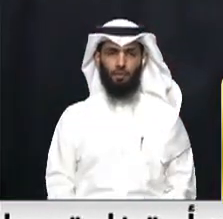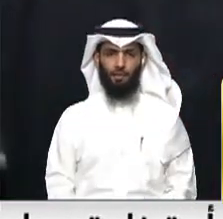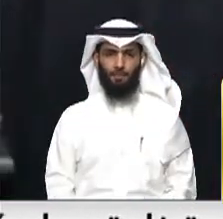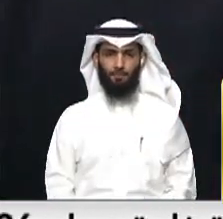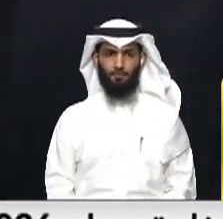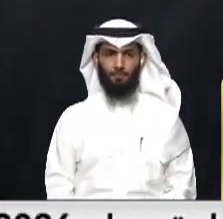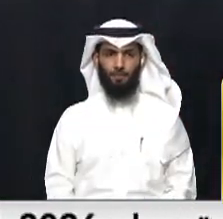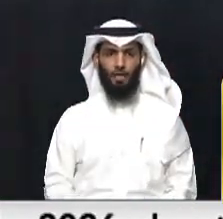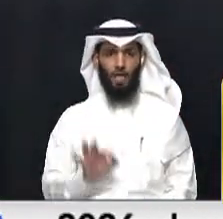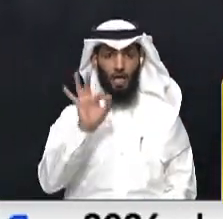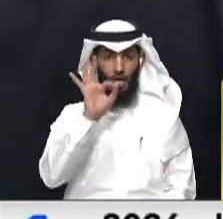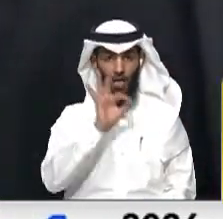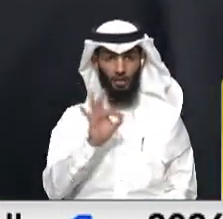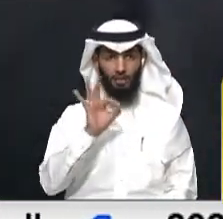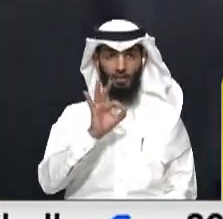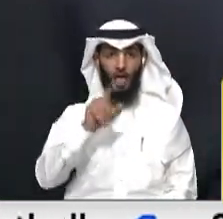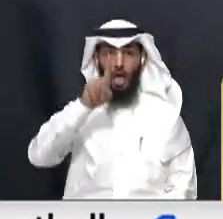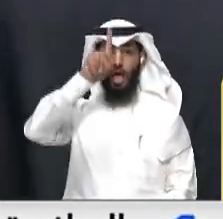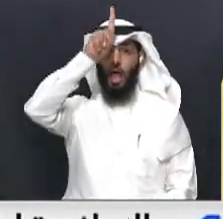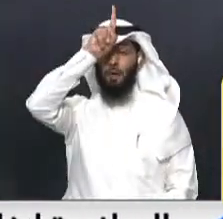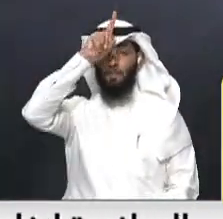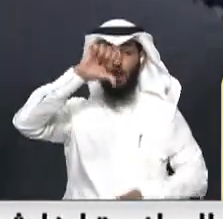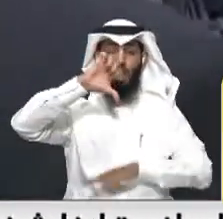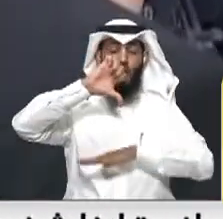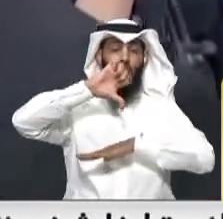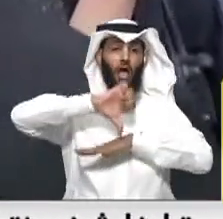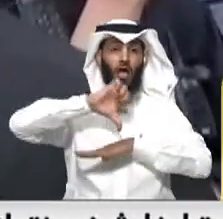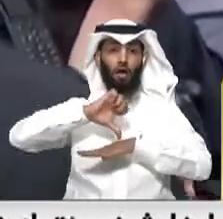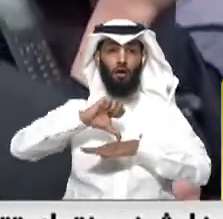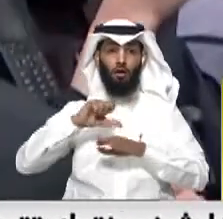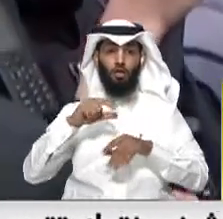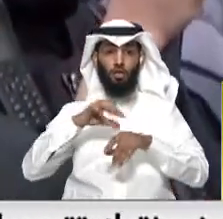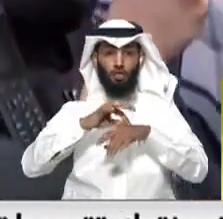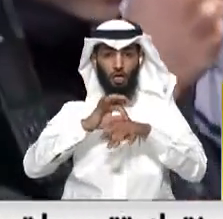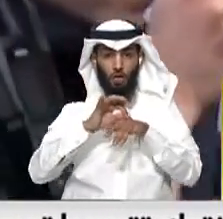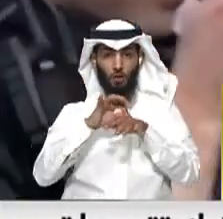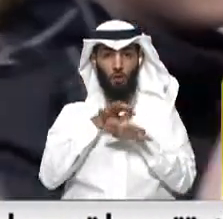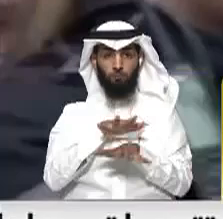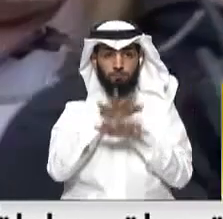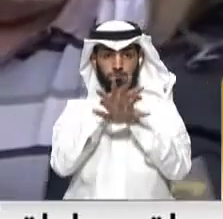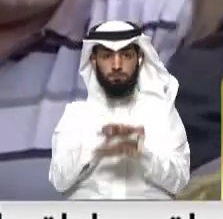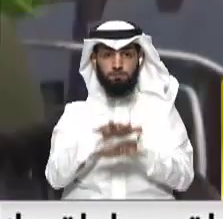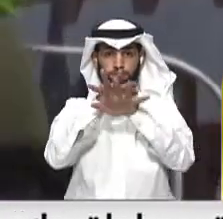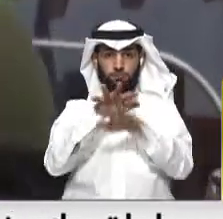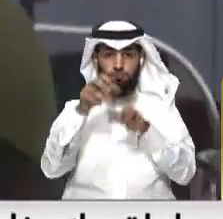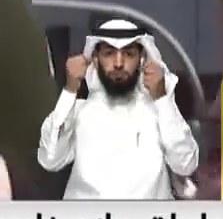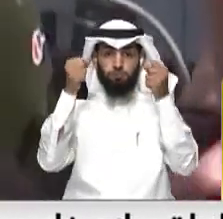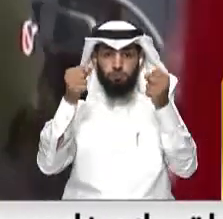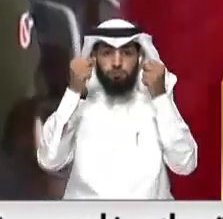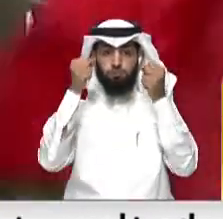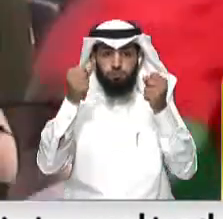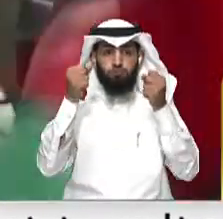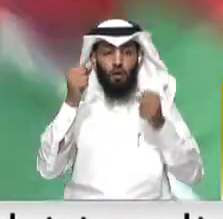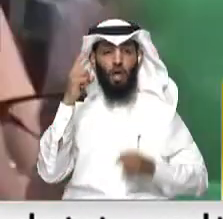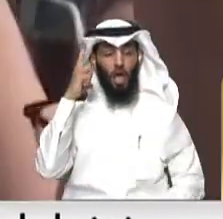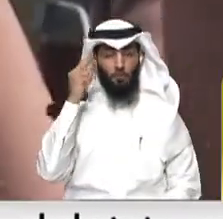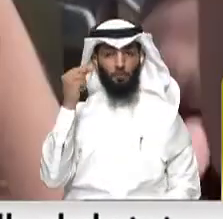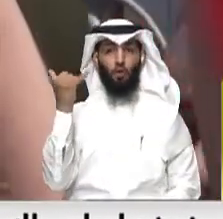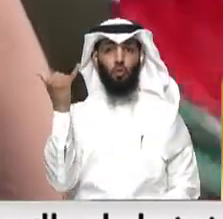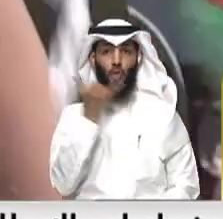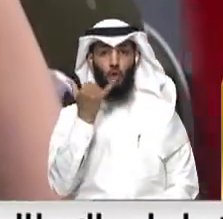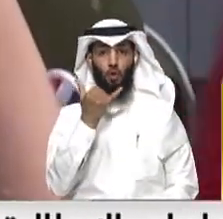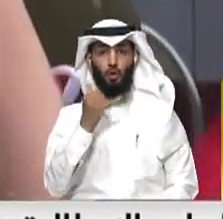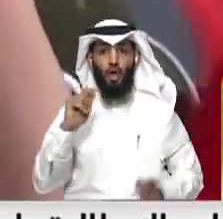وفي العاصمة الألمانية برلين تظاهر ناشطون للمطالبة بوقف إطلاق النار وإدخال المساعدات